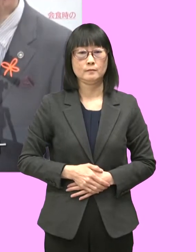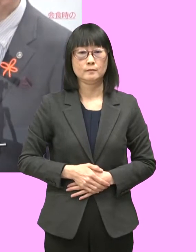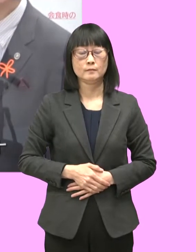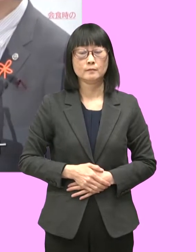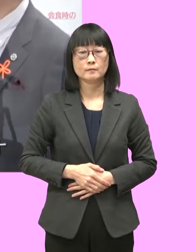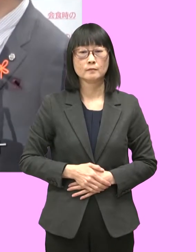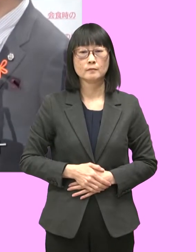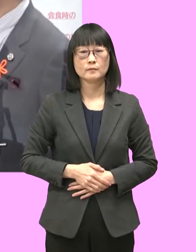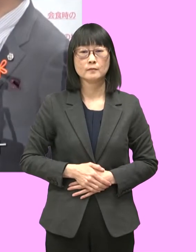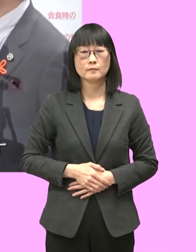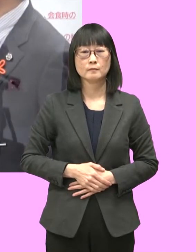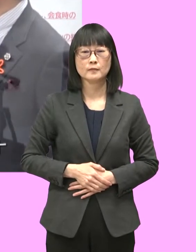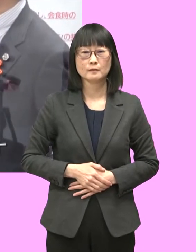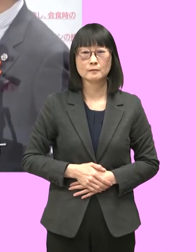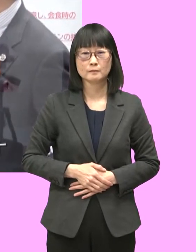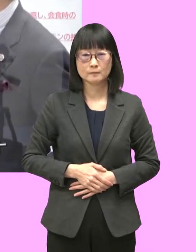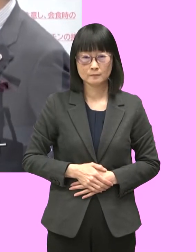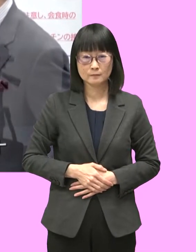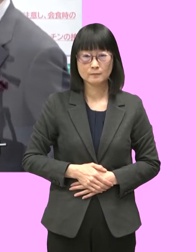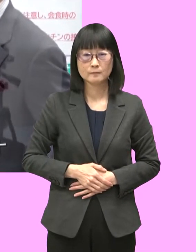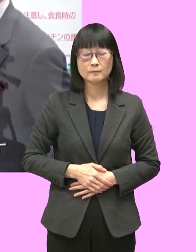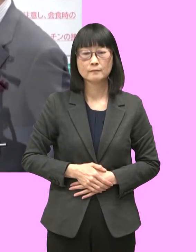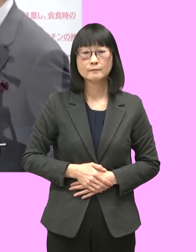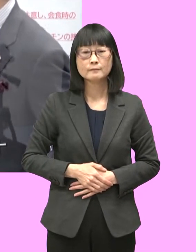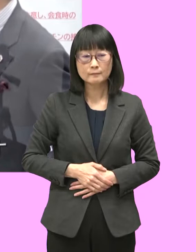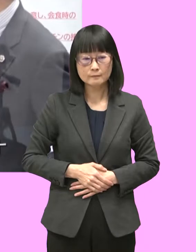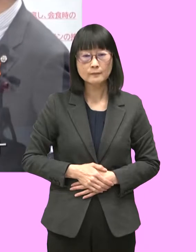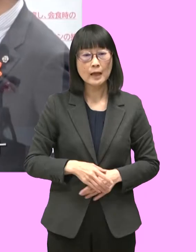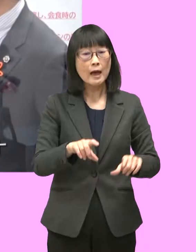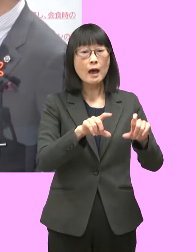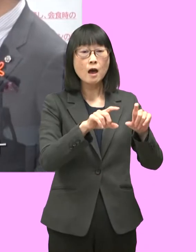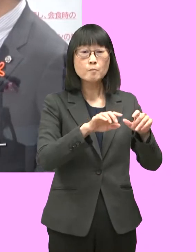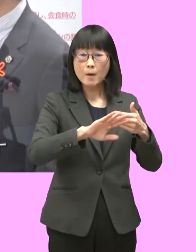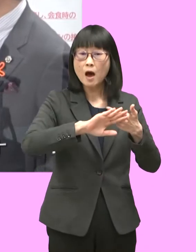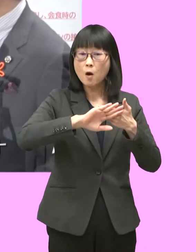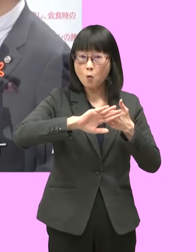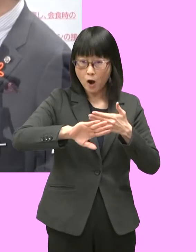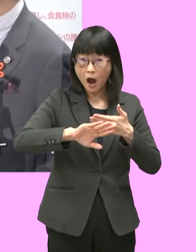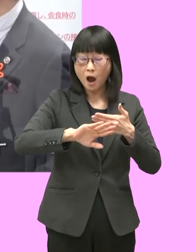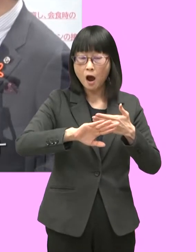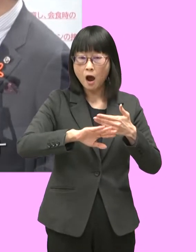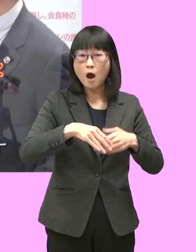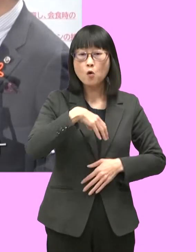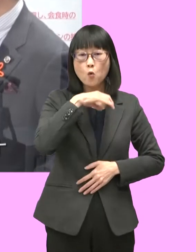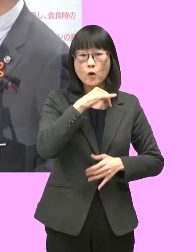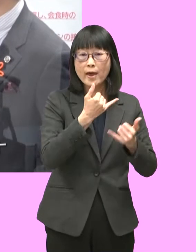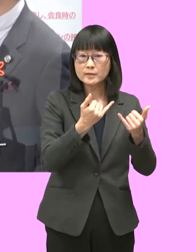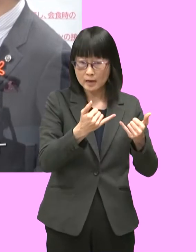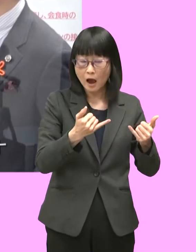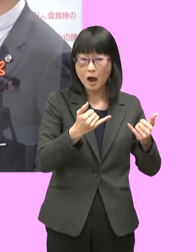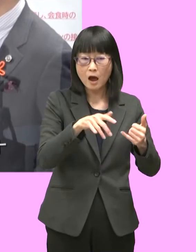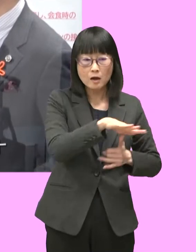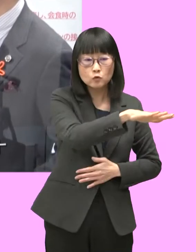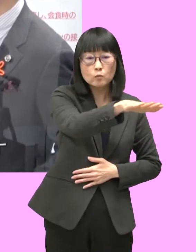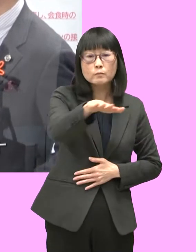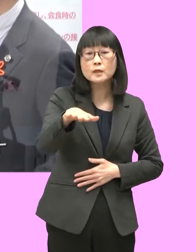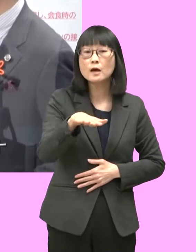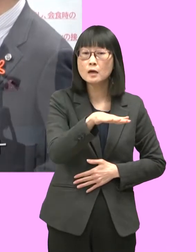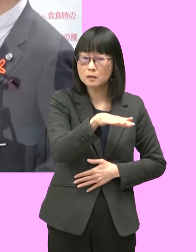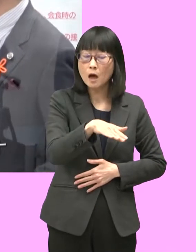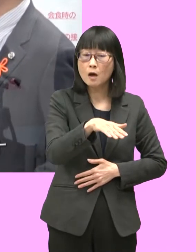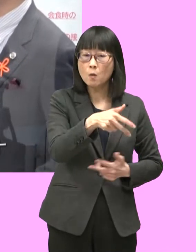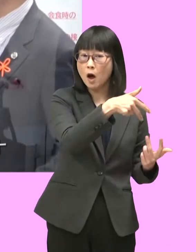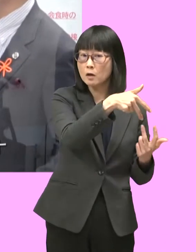それから一般の高齢者に関しましては、これまでこのようなスケジュール感を申しておりました